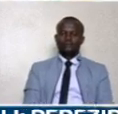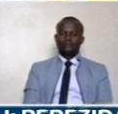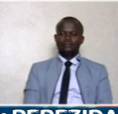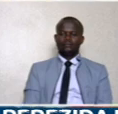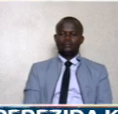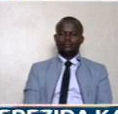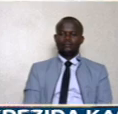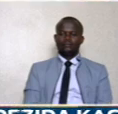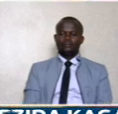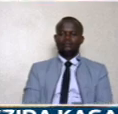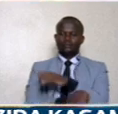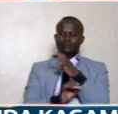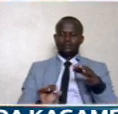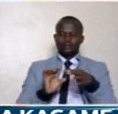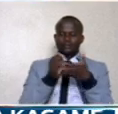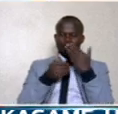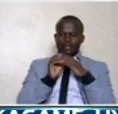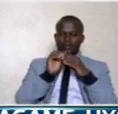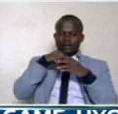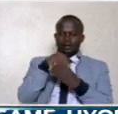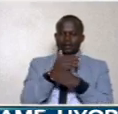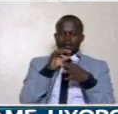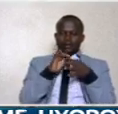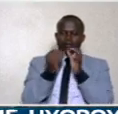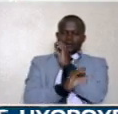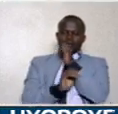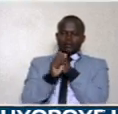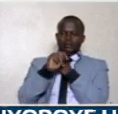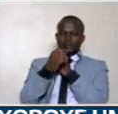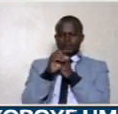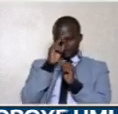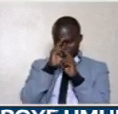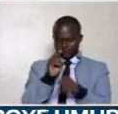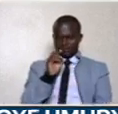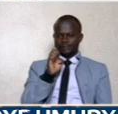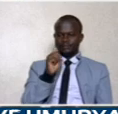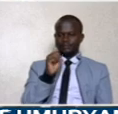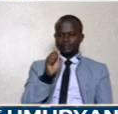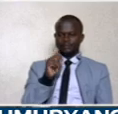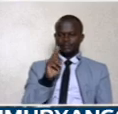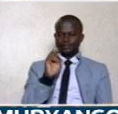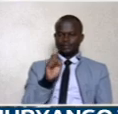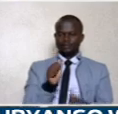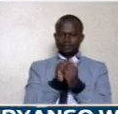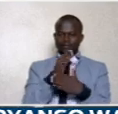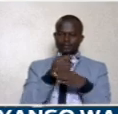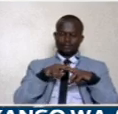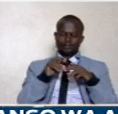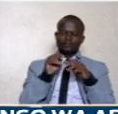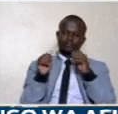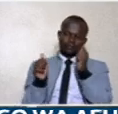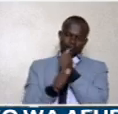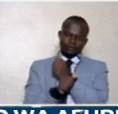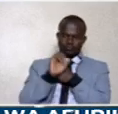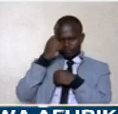Ku ruhande rw'ibihugu by'ibihuza, ibi biganiro byitabiriwe na Minisitiri w'Ububanyi n'Amahanga wa Angola Honorable Manuel Domingos Augusto, ndetse na Minisitiri w'Intebe wungirije